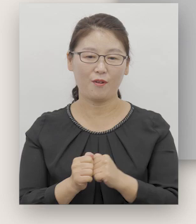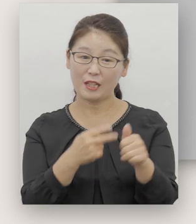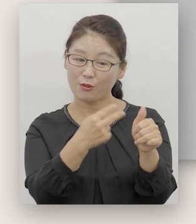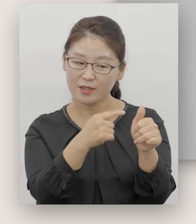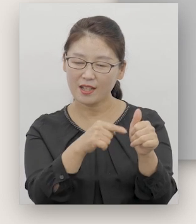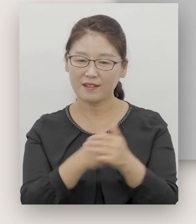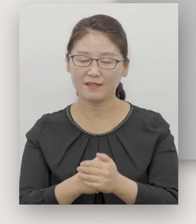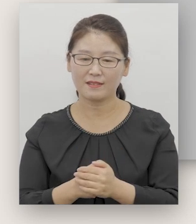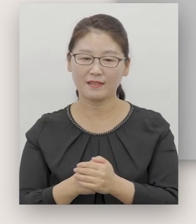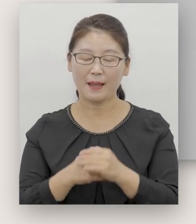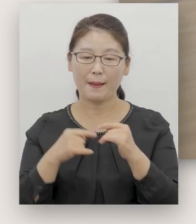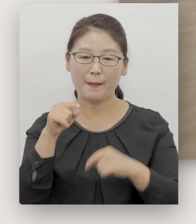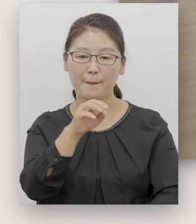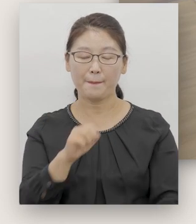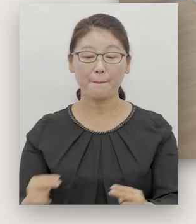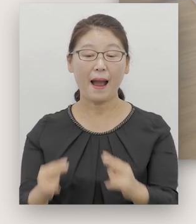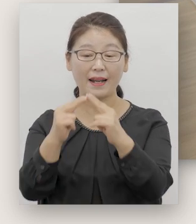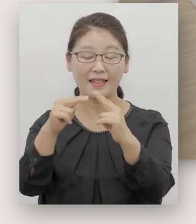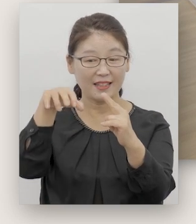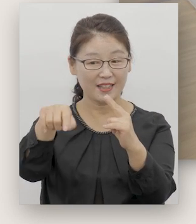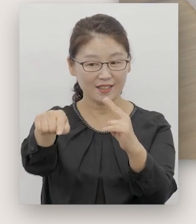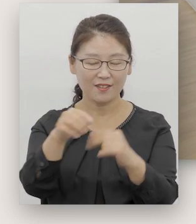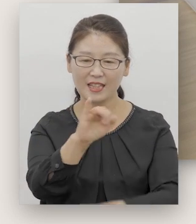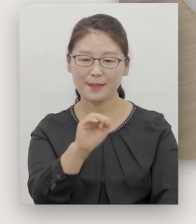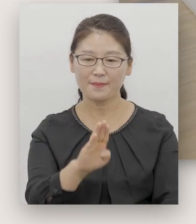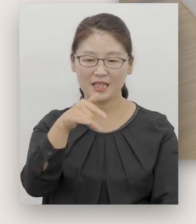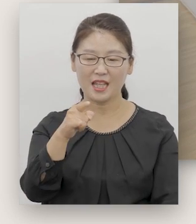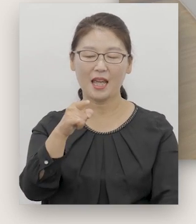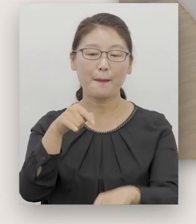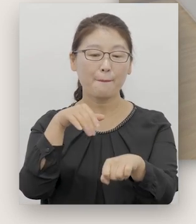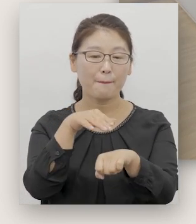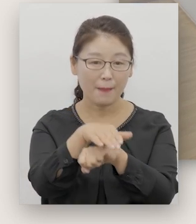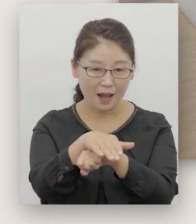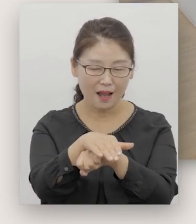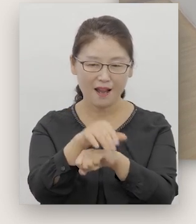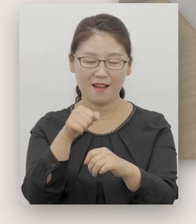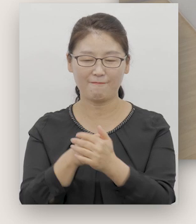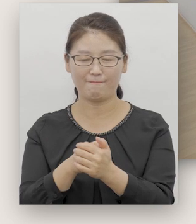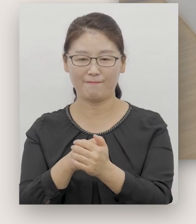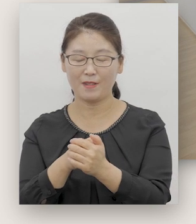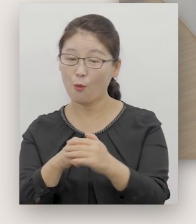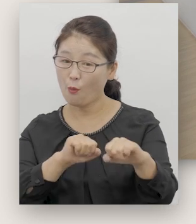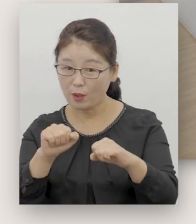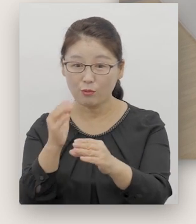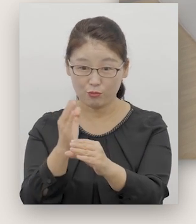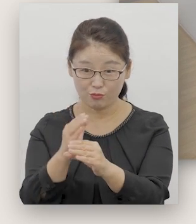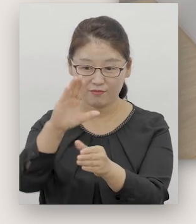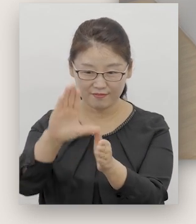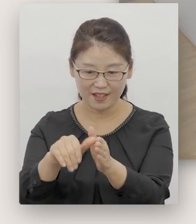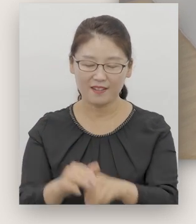하던 시기의 그림들입니다. 뒤를 다시 돌아보시면 얼마나 많이 화풍이 변했는지를 보실 수 있으실